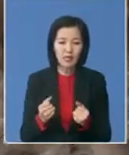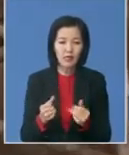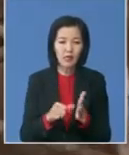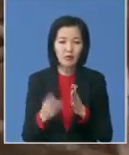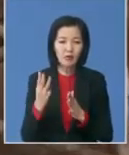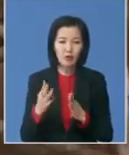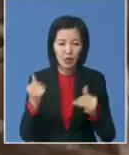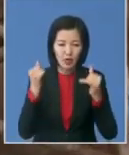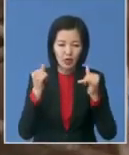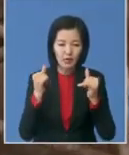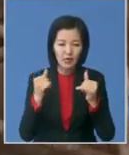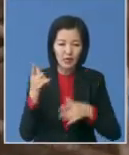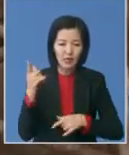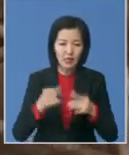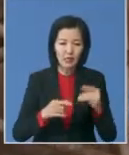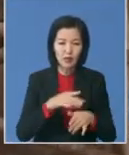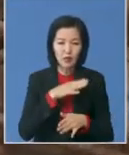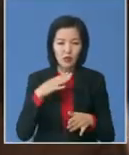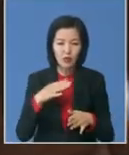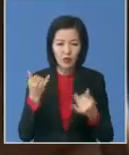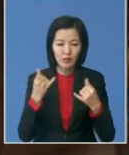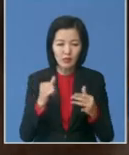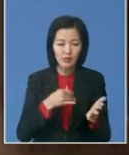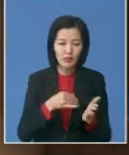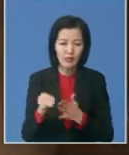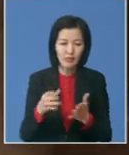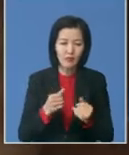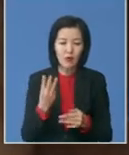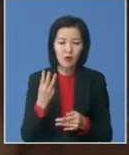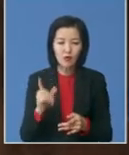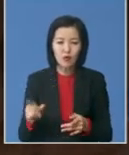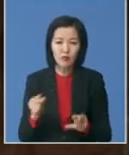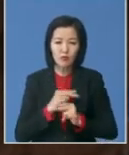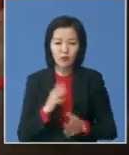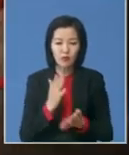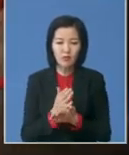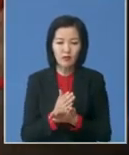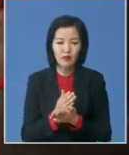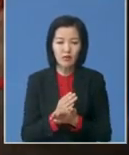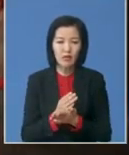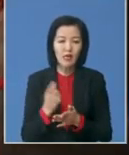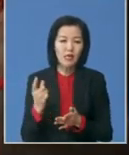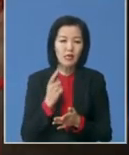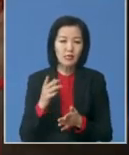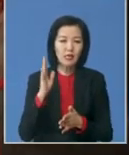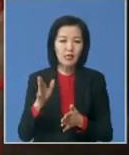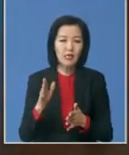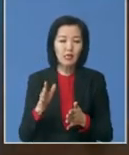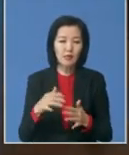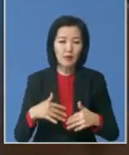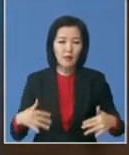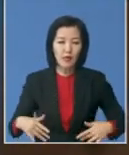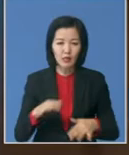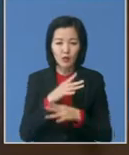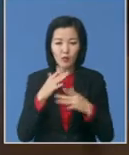63 бас етті сүтті бағыттағы ірі қара сатып алып, ауылдың үш тұрғынын жұмысқа тартты. Шаруа иесі келешекте мал басын көбейтіп,